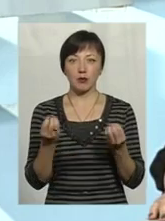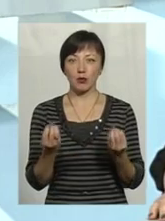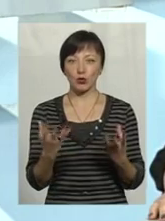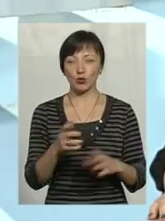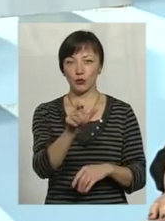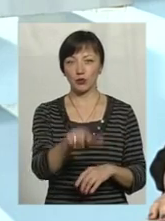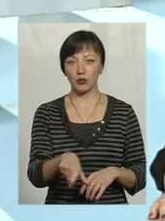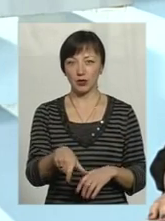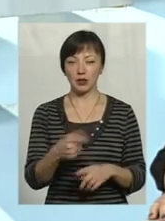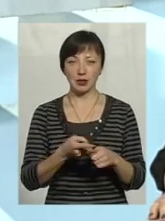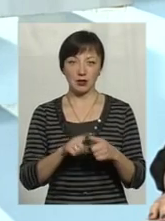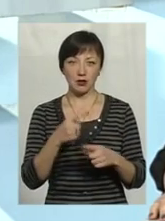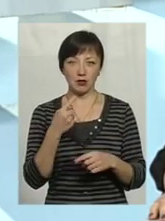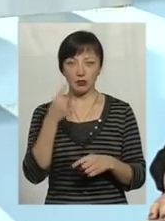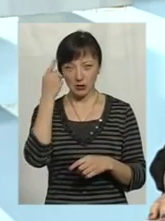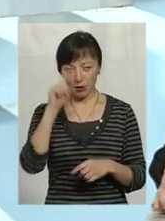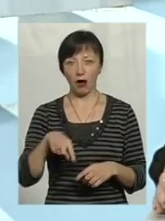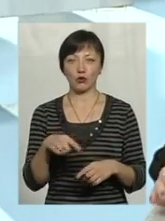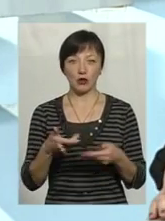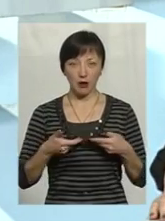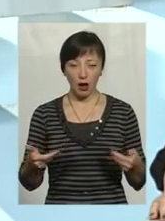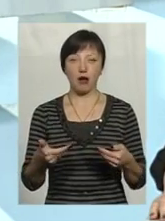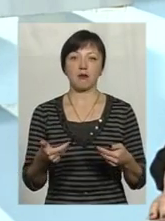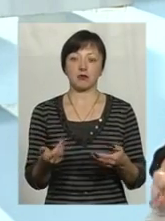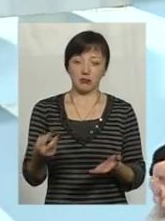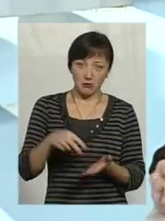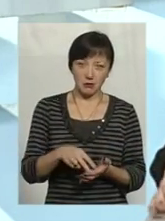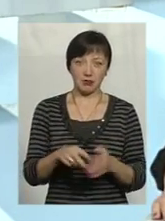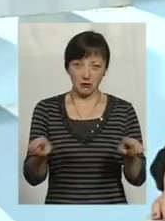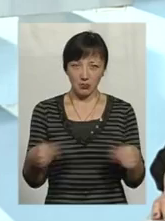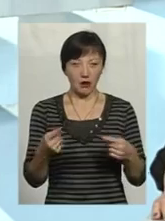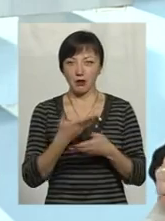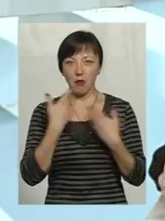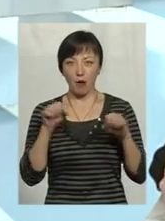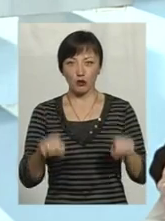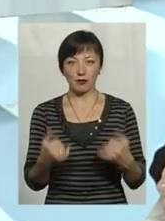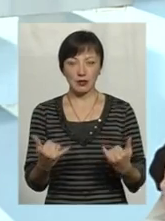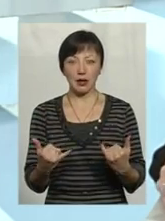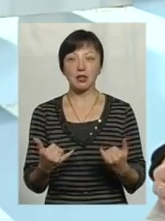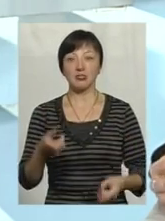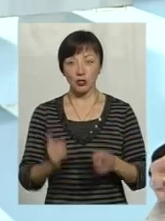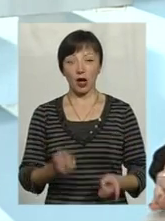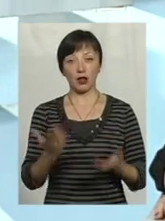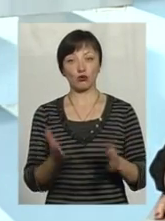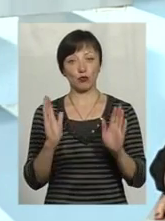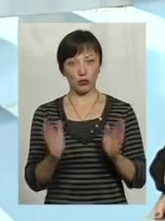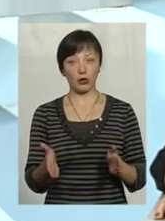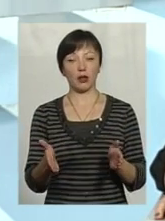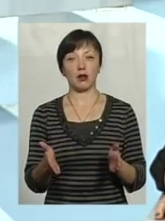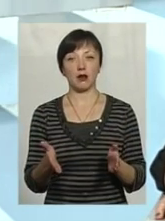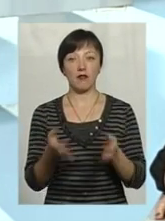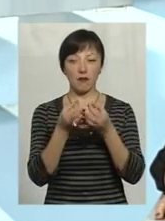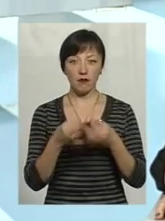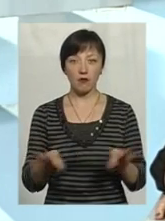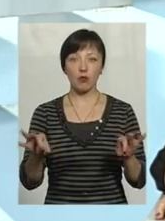мешканцю, там, українцю відомо, що нам стати на ноги немає можливості. Звичайно, якщо буде там,